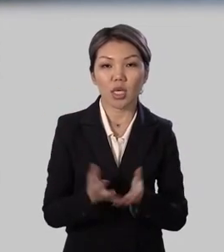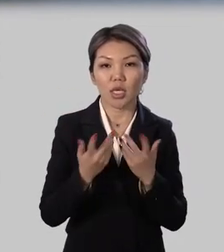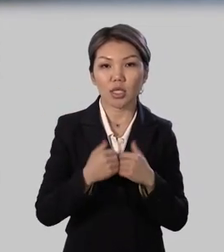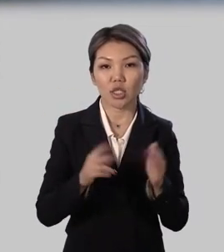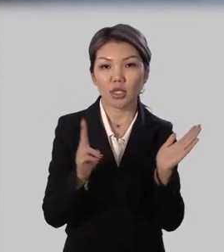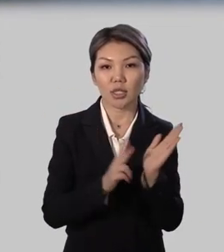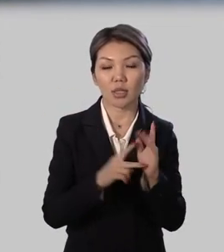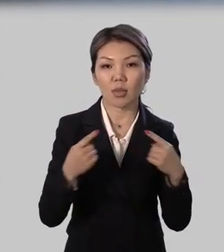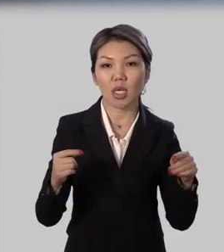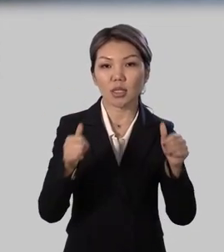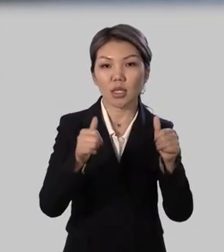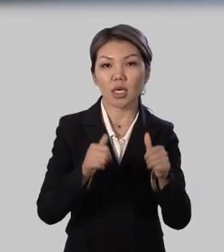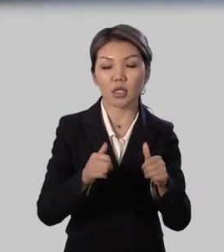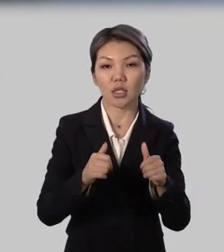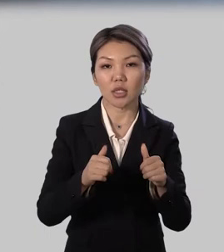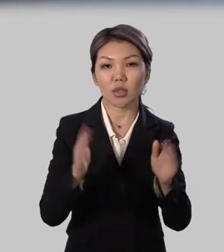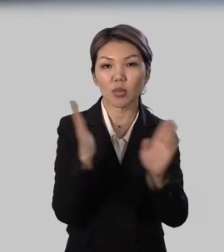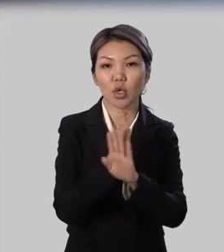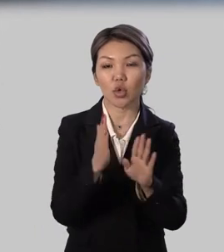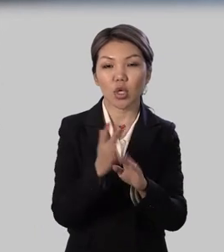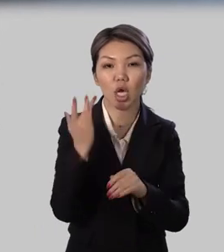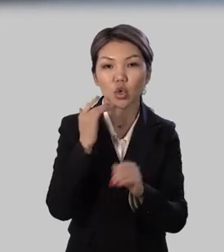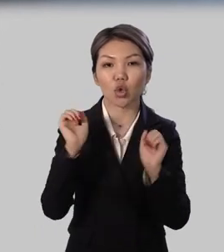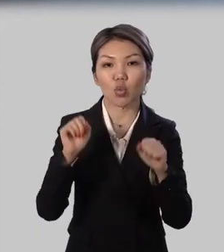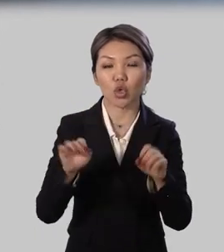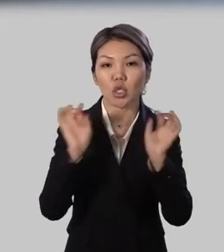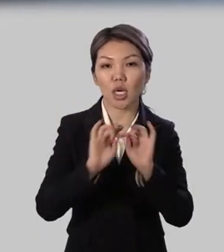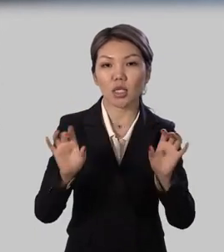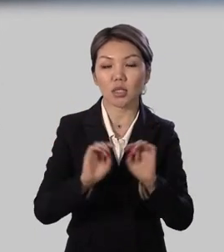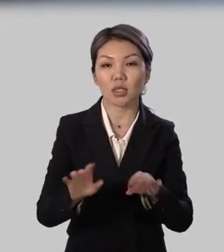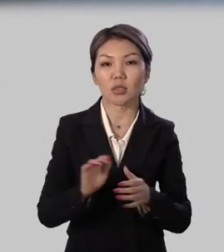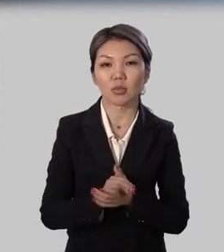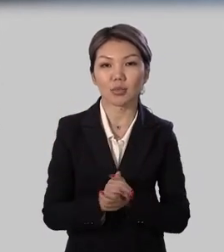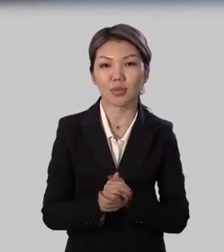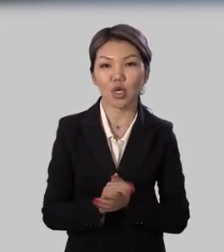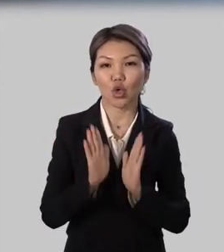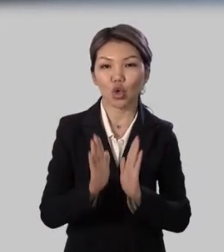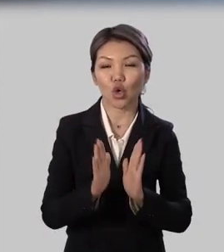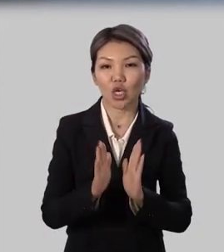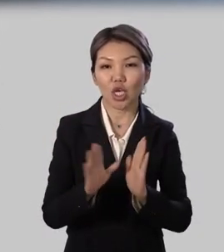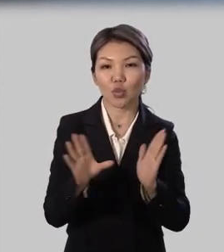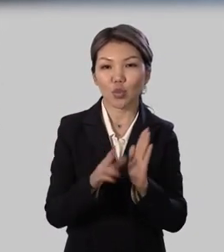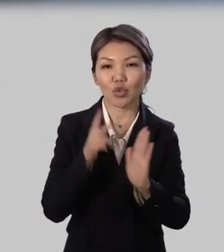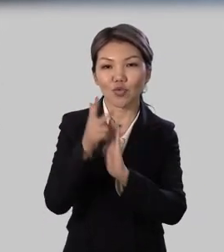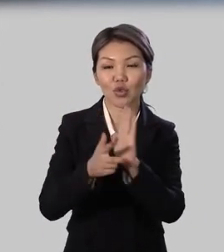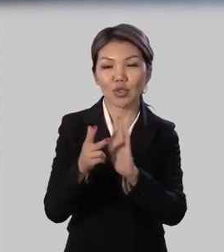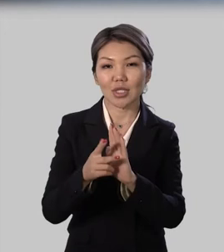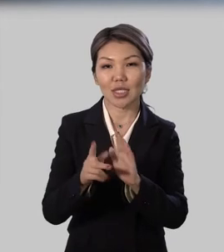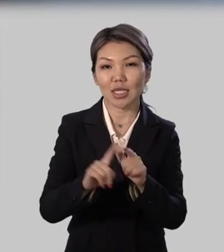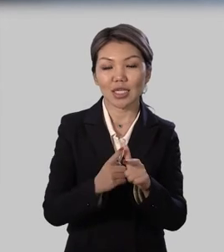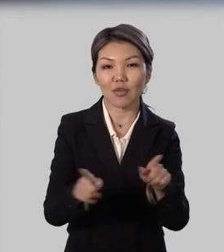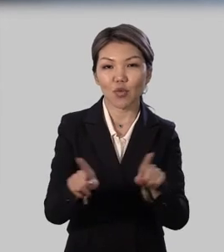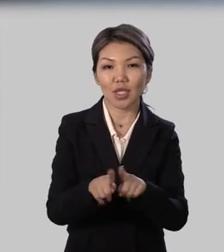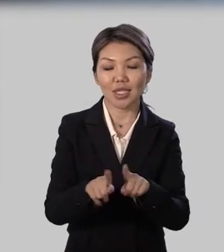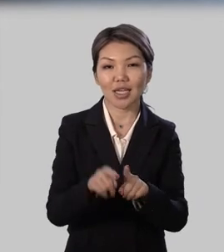образов которые можно передать только с помощью видеосъемки или вот так как сделал